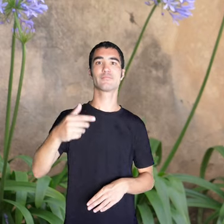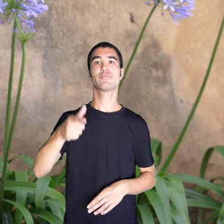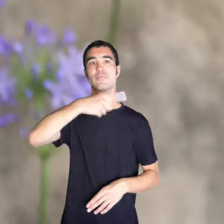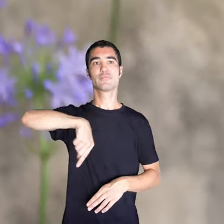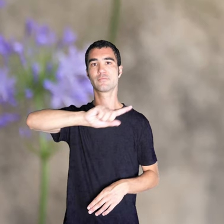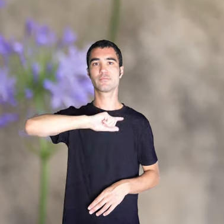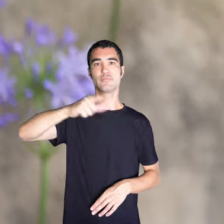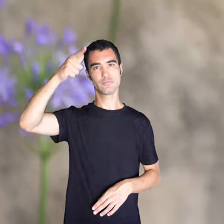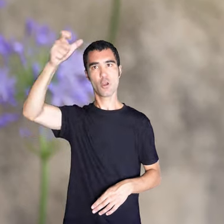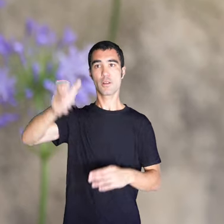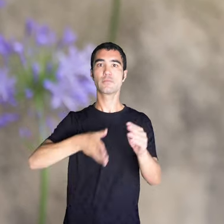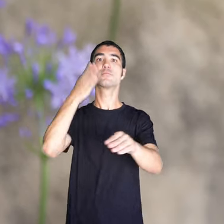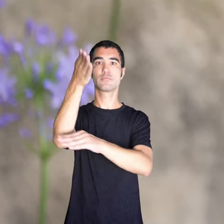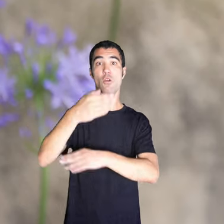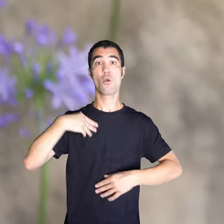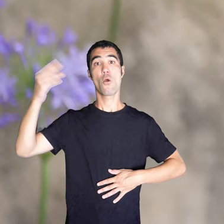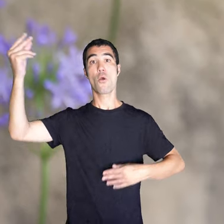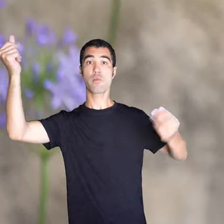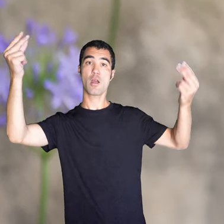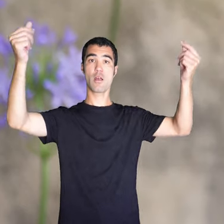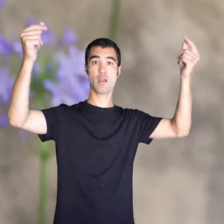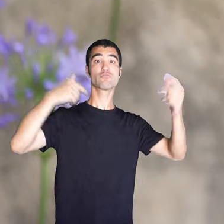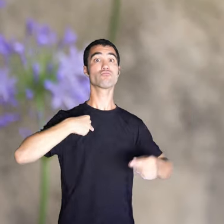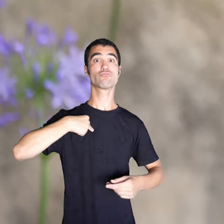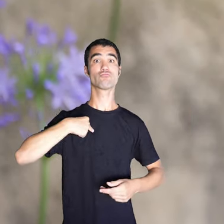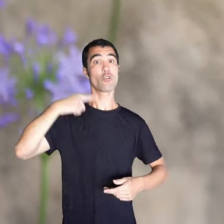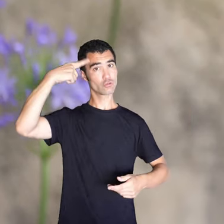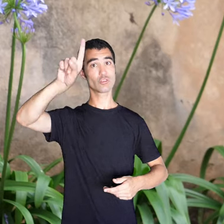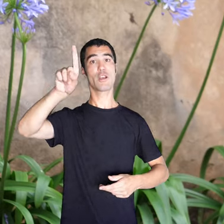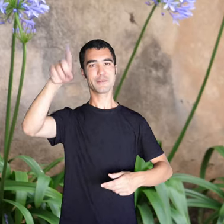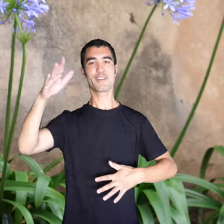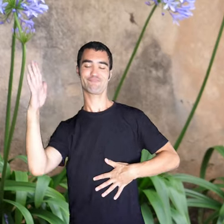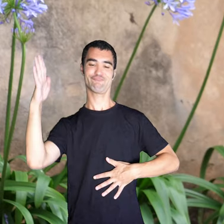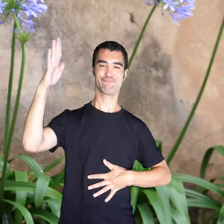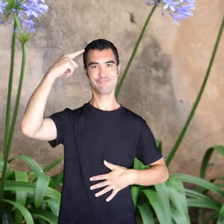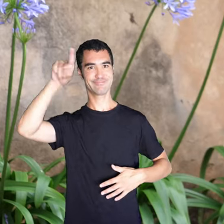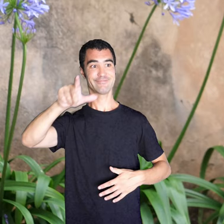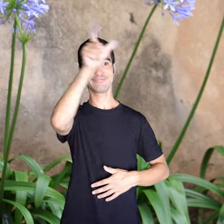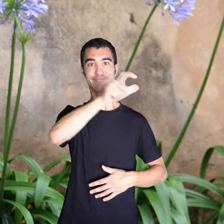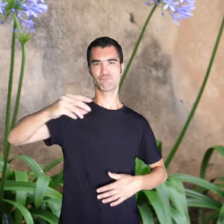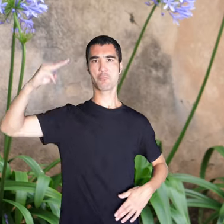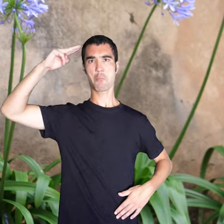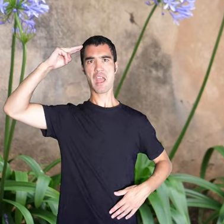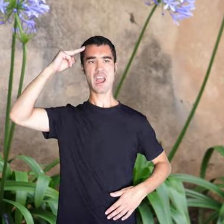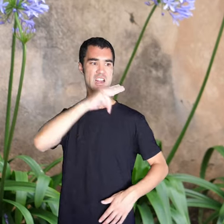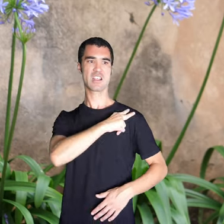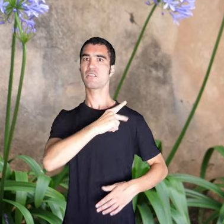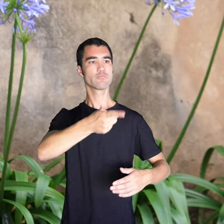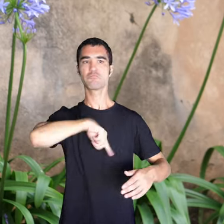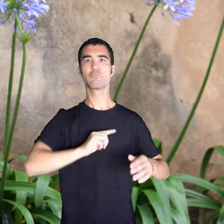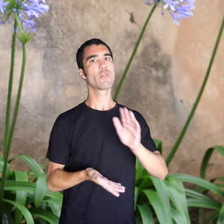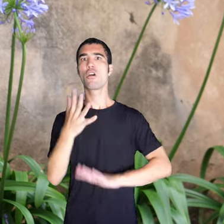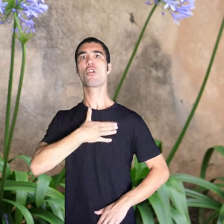podia. Ballar en sabia molt, jo. Ballar de ferrat. Els marinos no me traien, perquè llavors hi havia